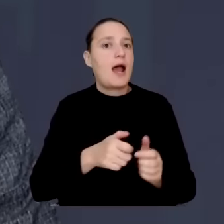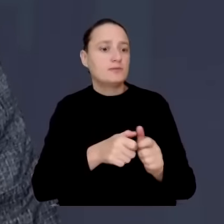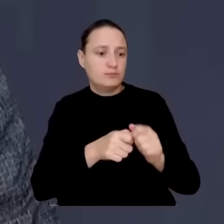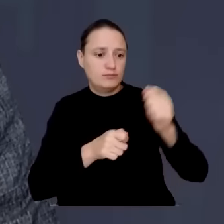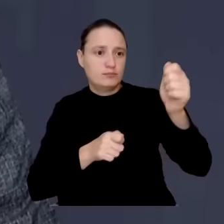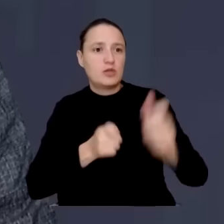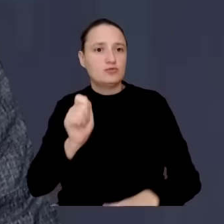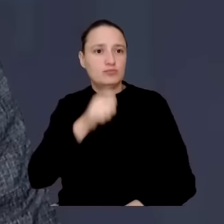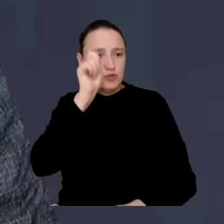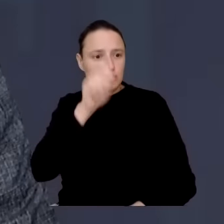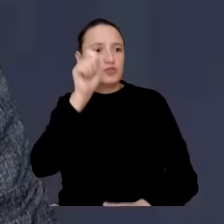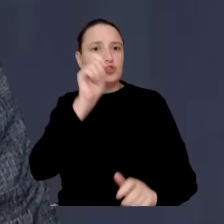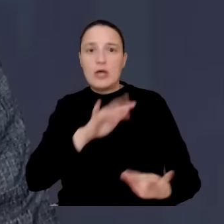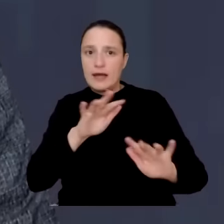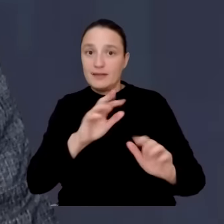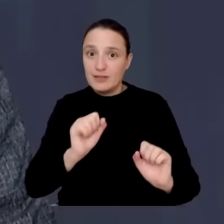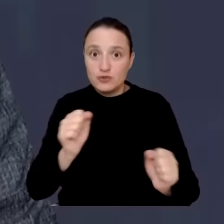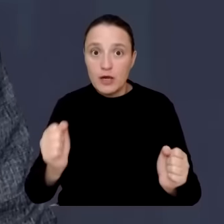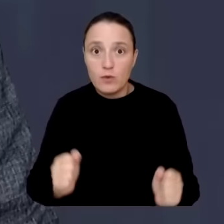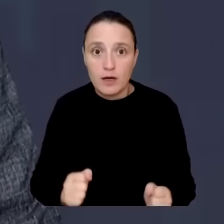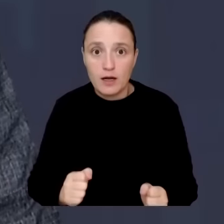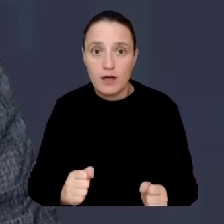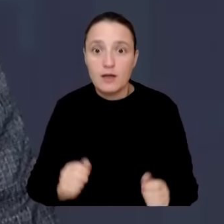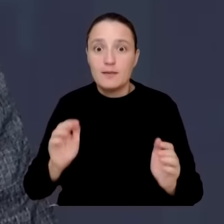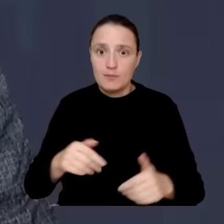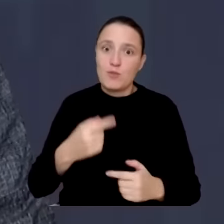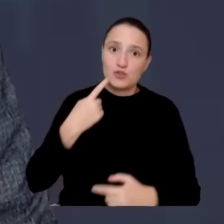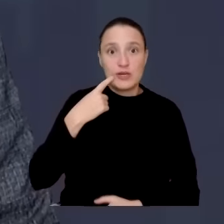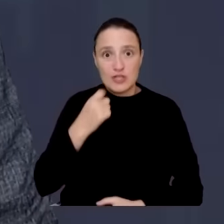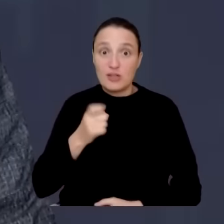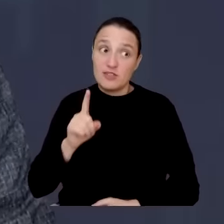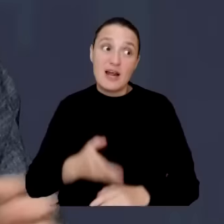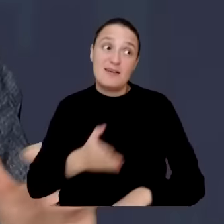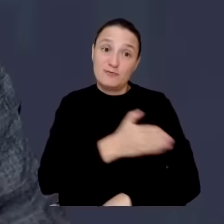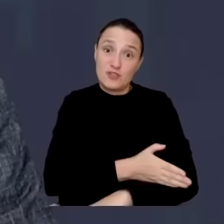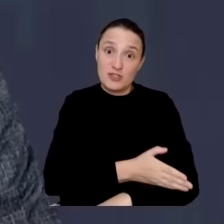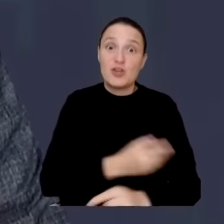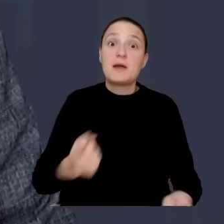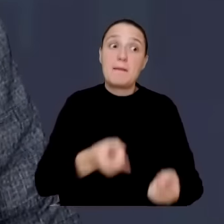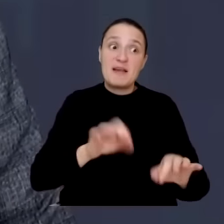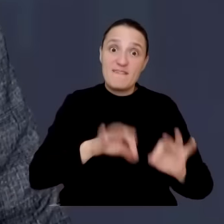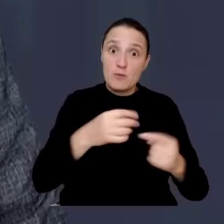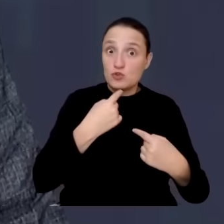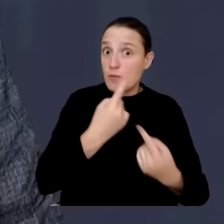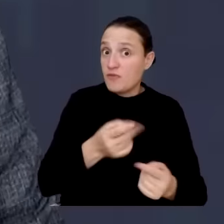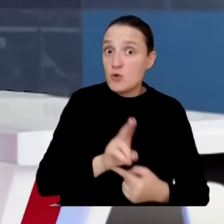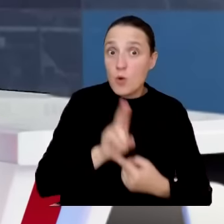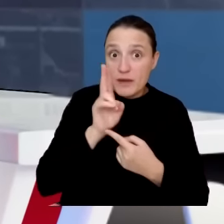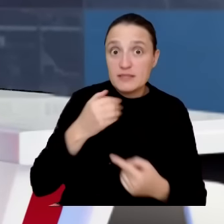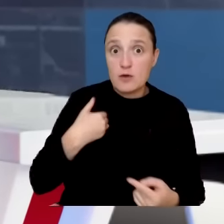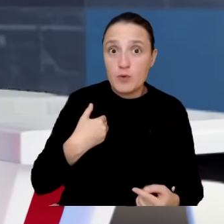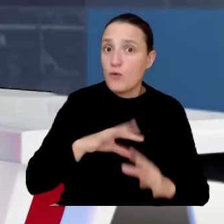działa to można sobie szydzić ale no jednak takie zapowiedzi Były przecież w kampanii wyborczej że tutaj wszystko będzie że w